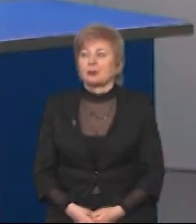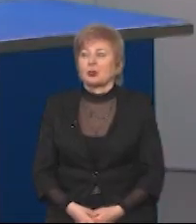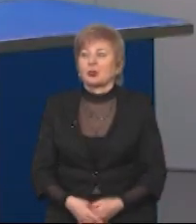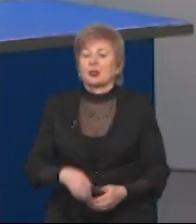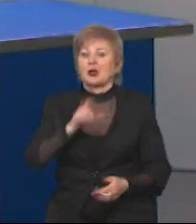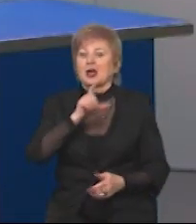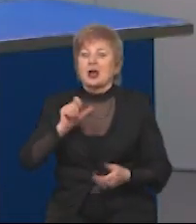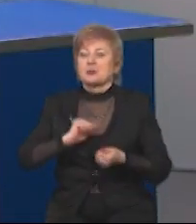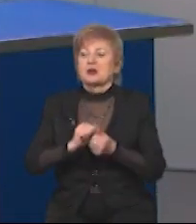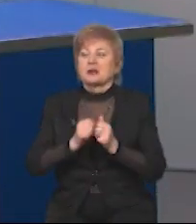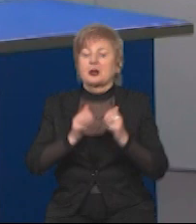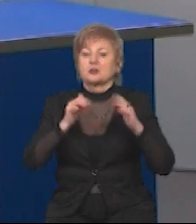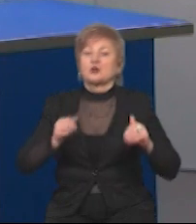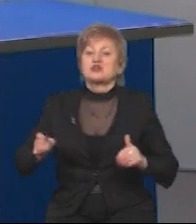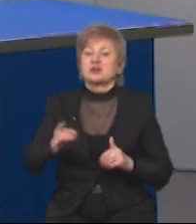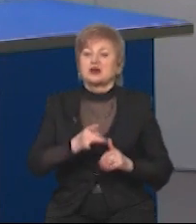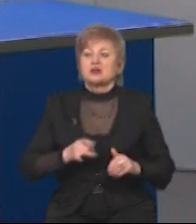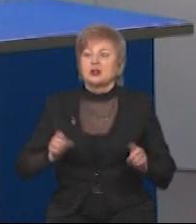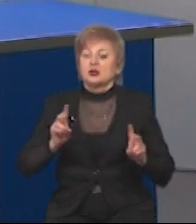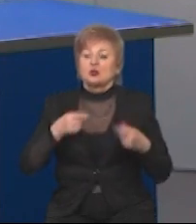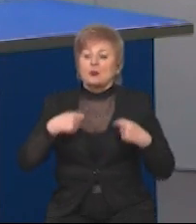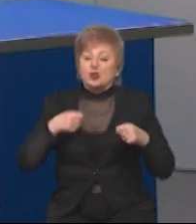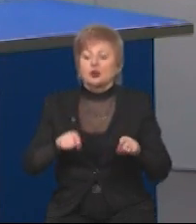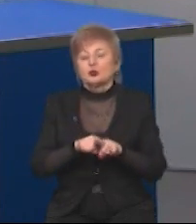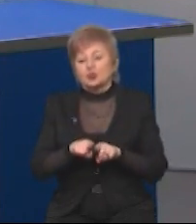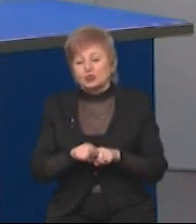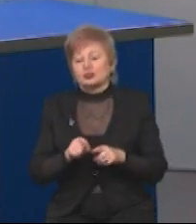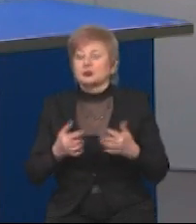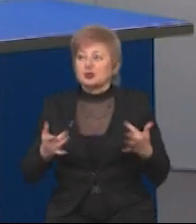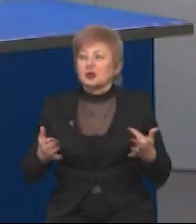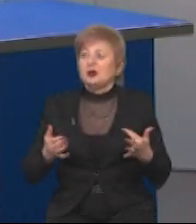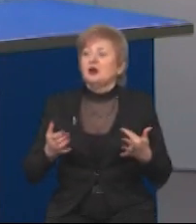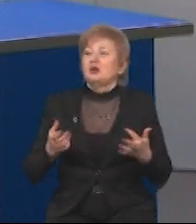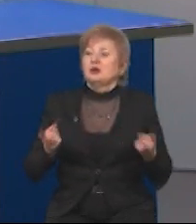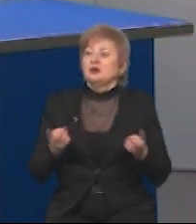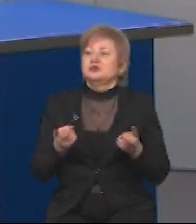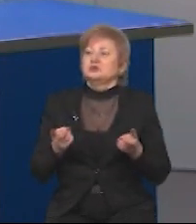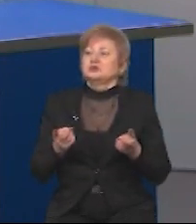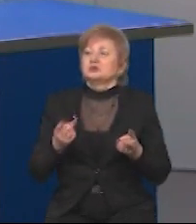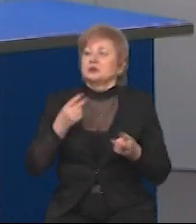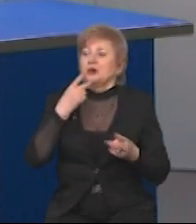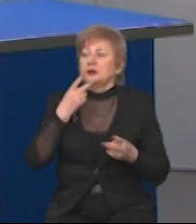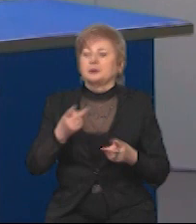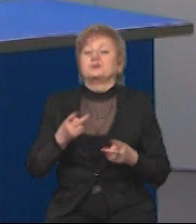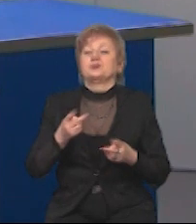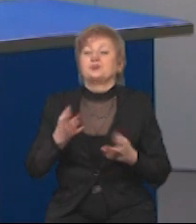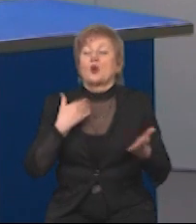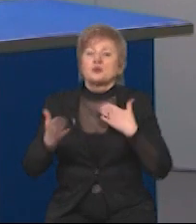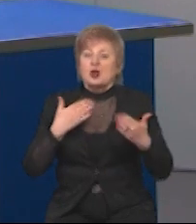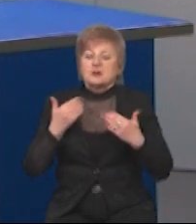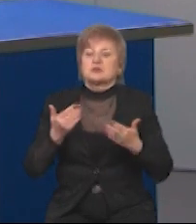Мешканців Кам'янсько-Дніпровського району, які продають овочі, закликають гуртуватися на онлайн-платформі. От